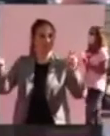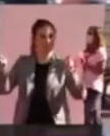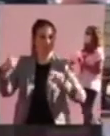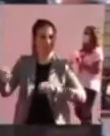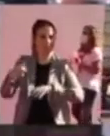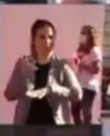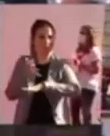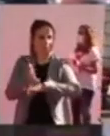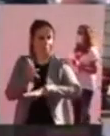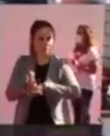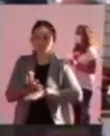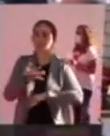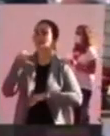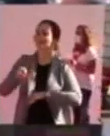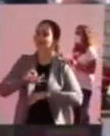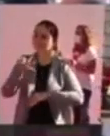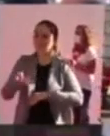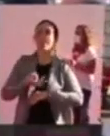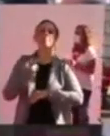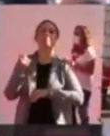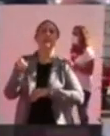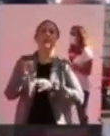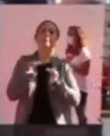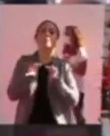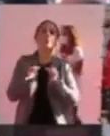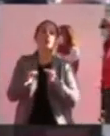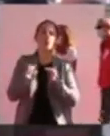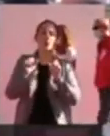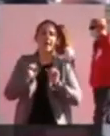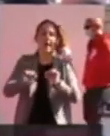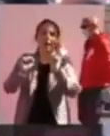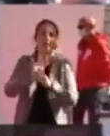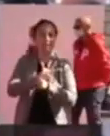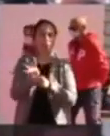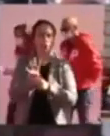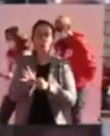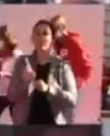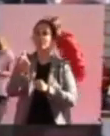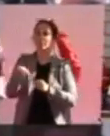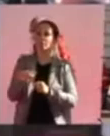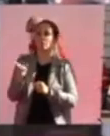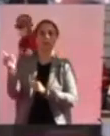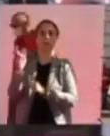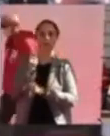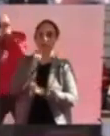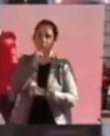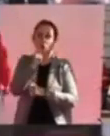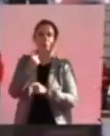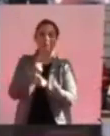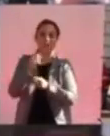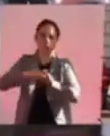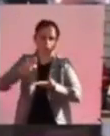e igienizzazione dei microfoni e poi erika zaccaria grazie